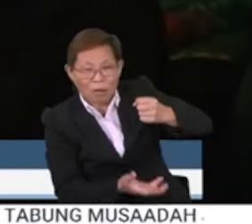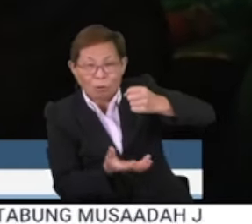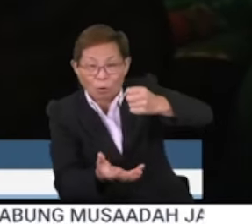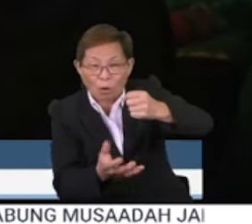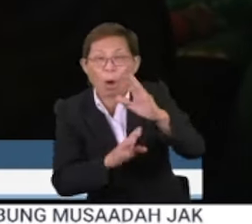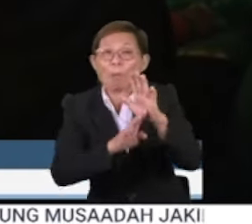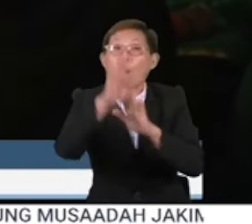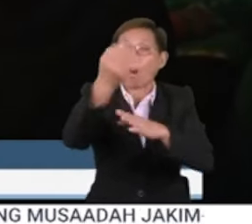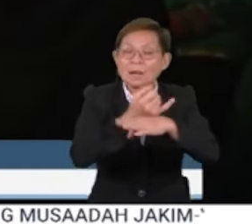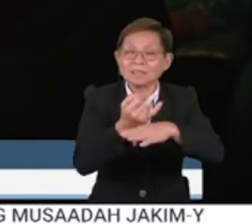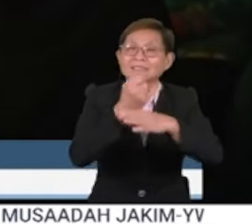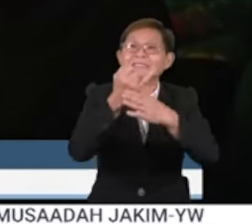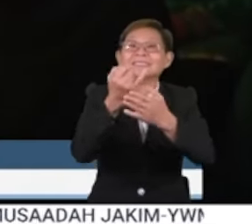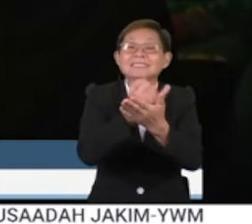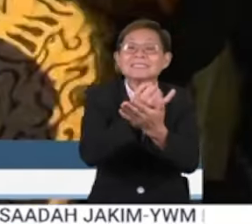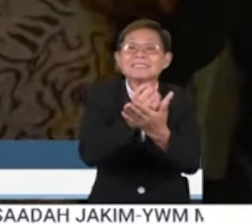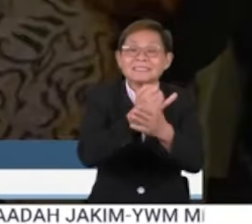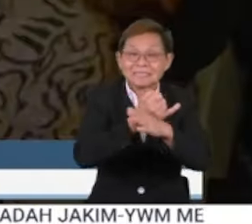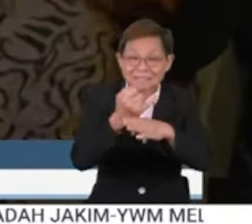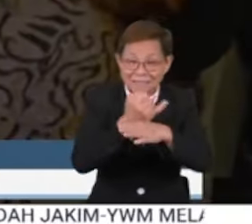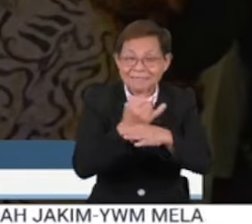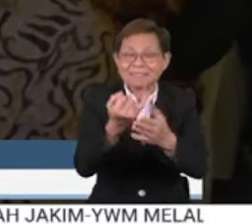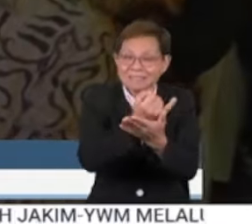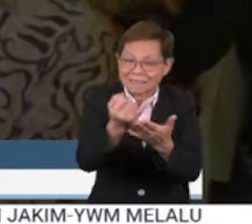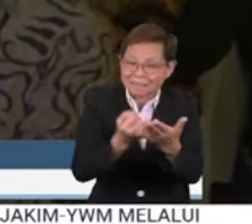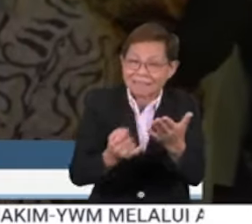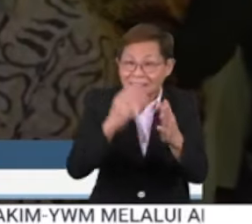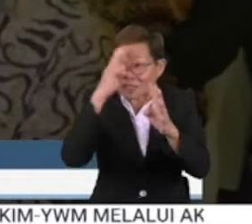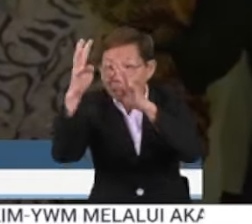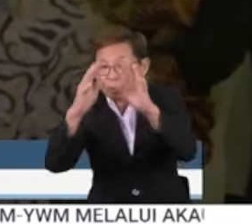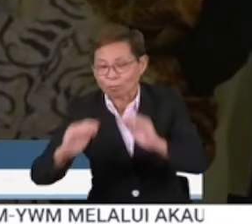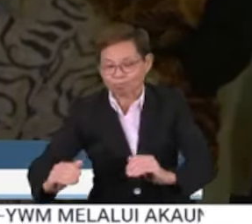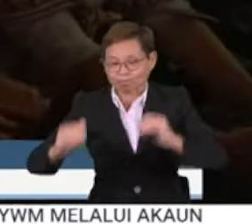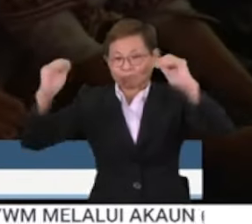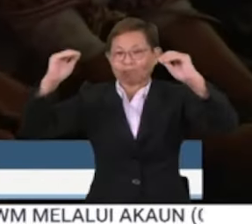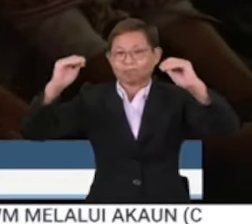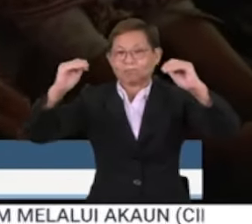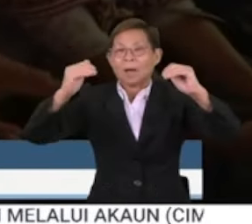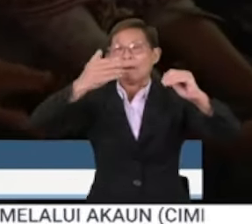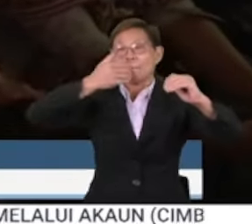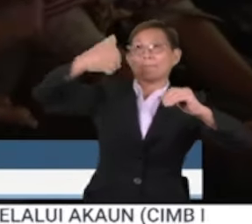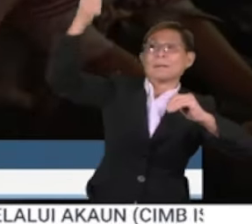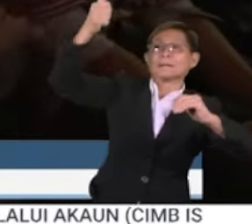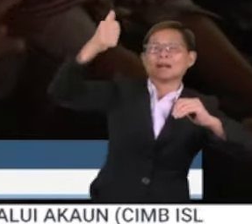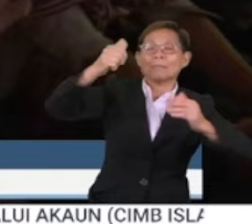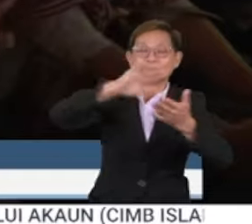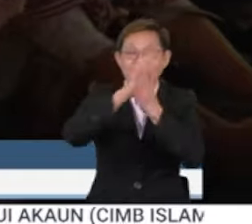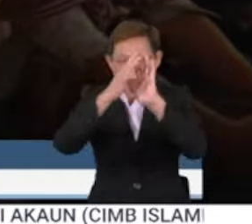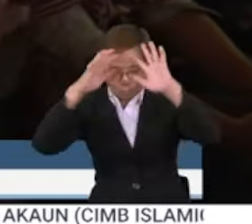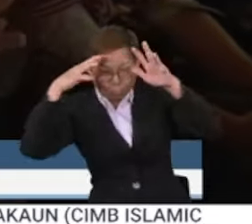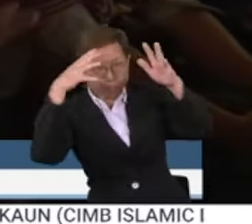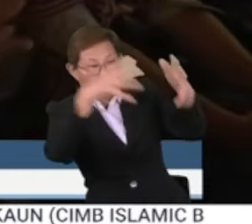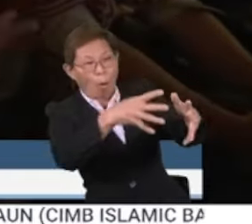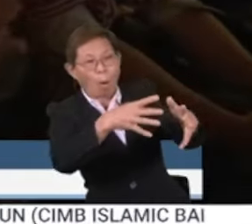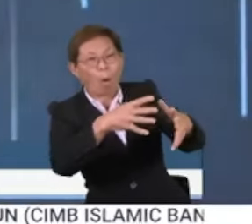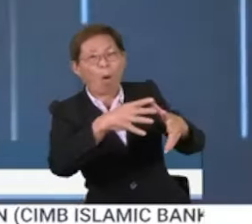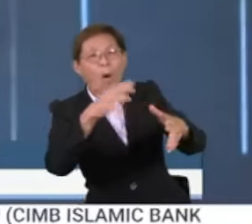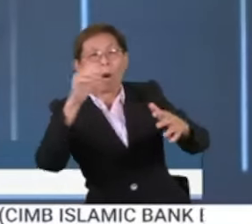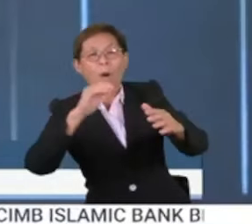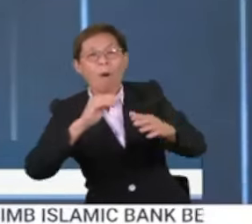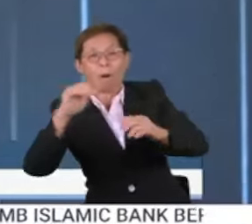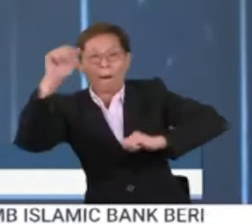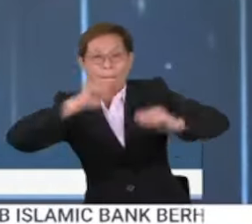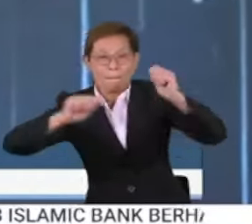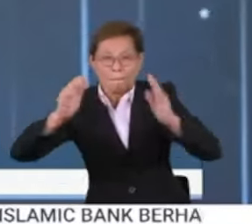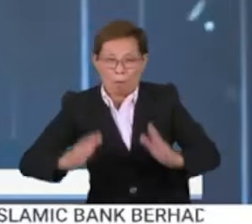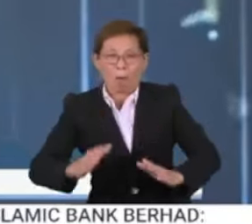akan melonjak industri seni kreatif dan persembahan negeri ini ke tahap lebih tinggi sekaligus menjadi tumpuan penggiat seni dari dalam